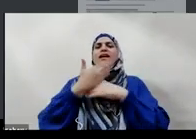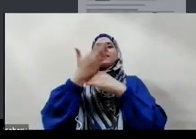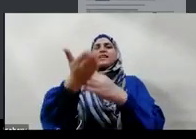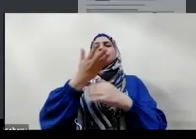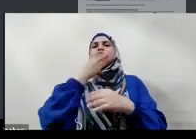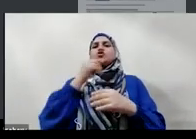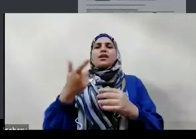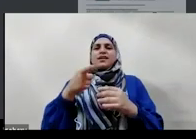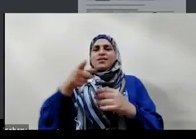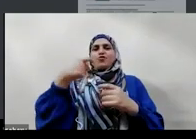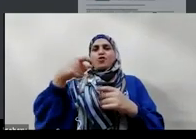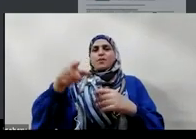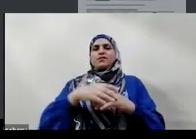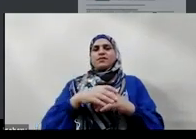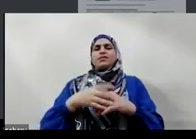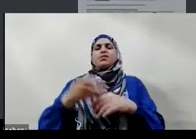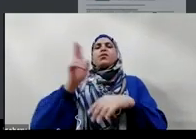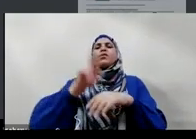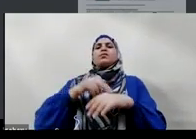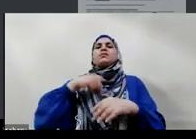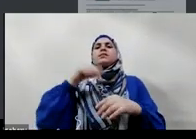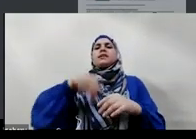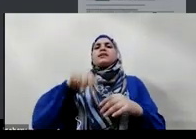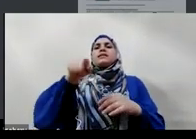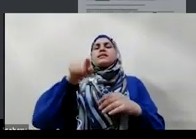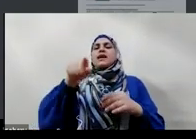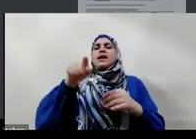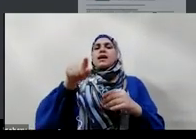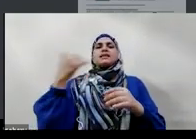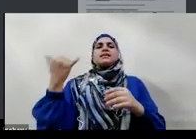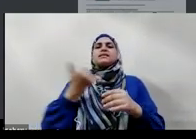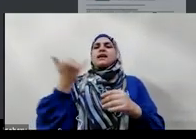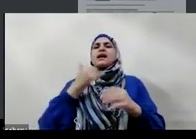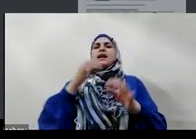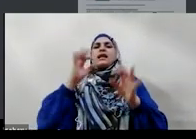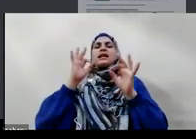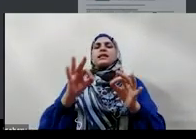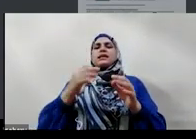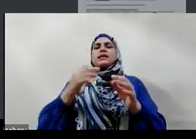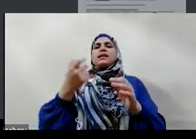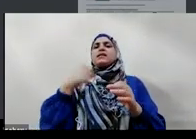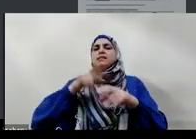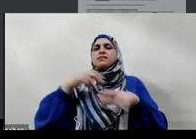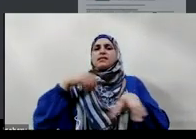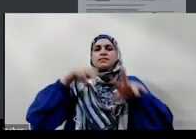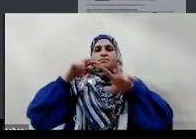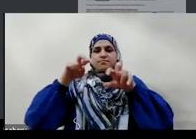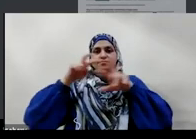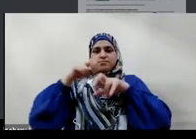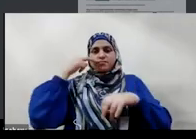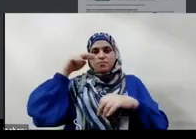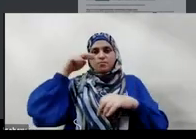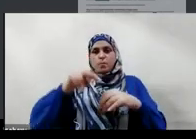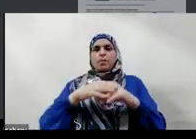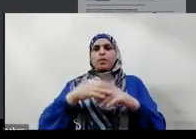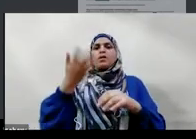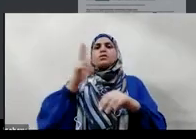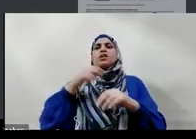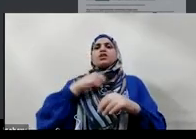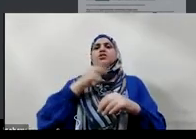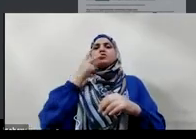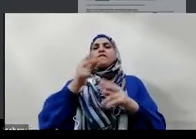عليها. ودي زي ما قلت لحضراتكم هي سهلة جدا إن أنا أنافيجيت فيها، وإن أنا يعني أشوف الجزء اللي